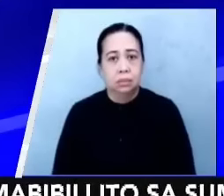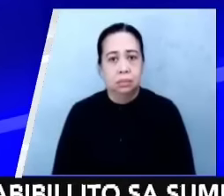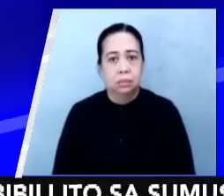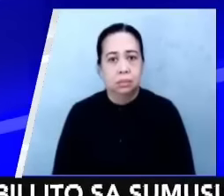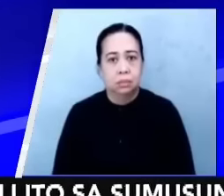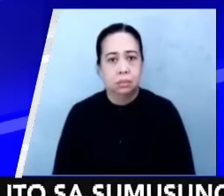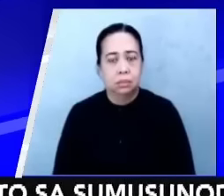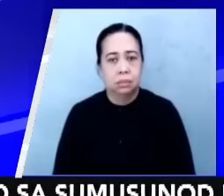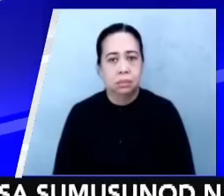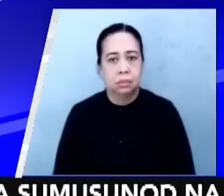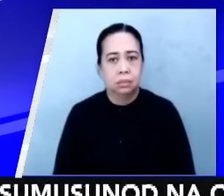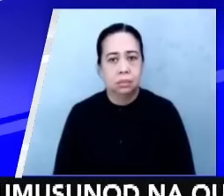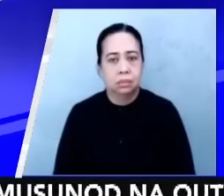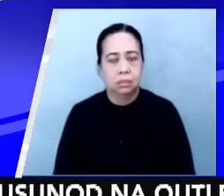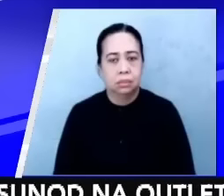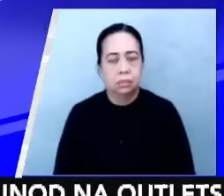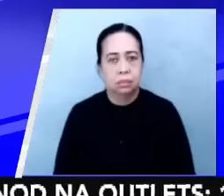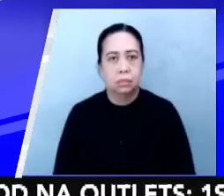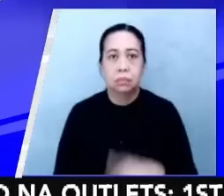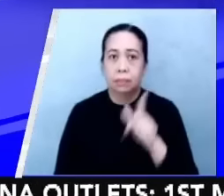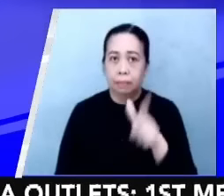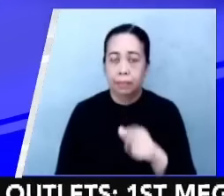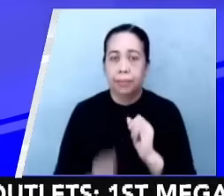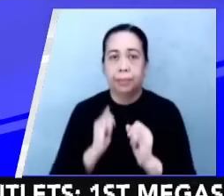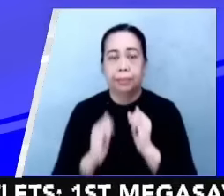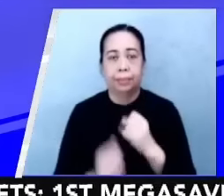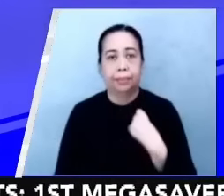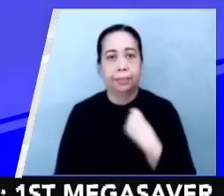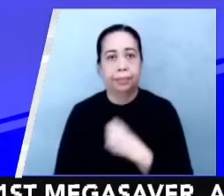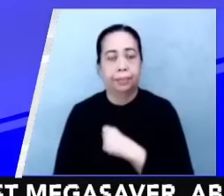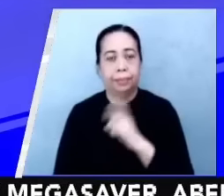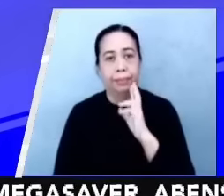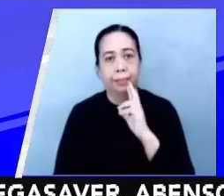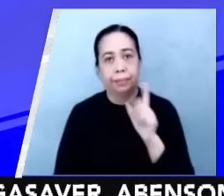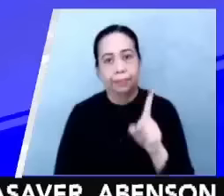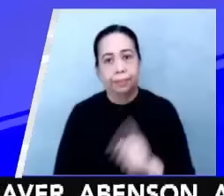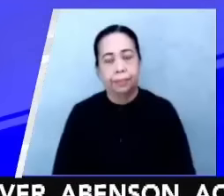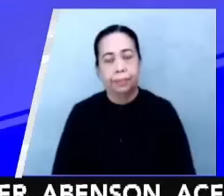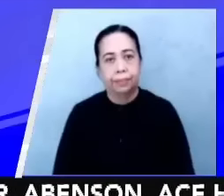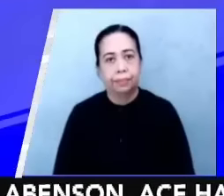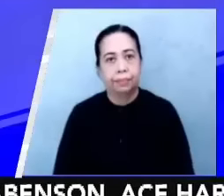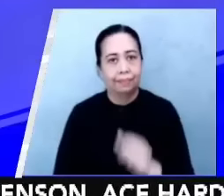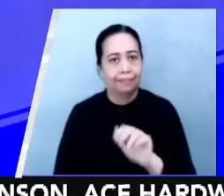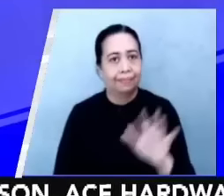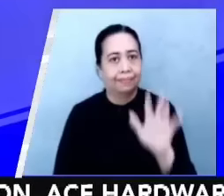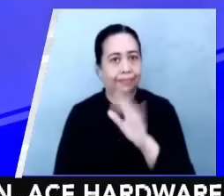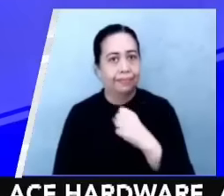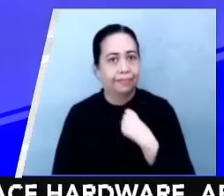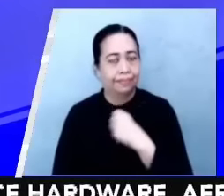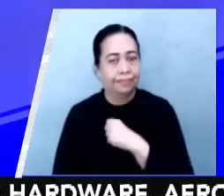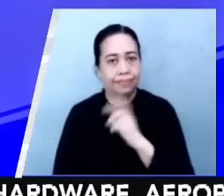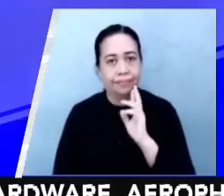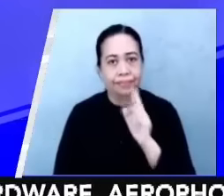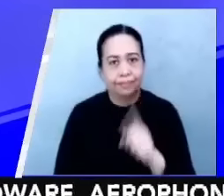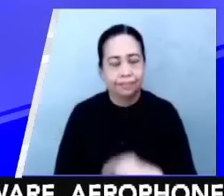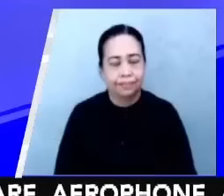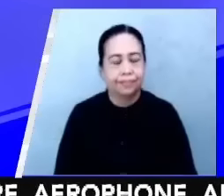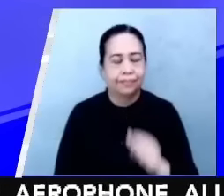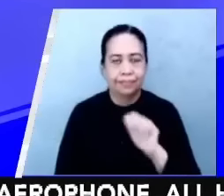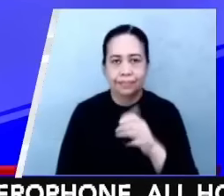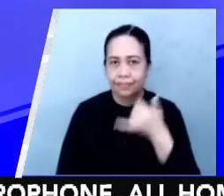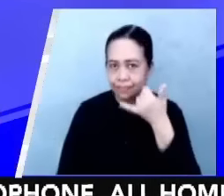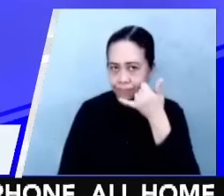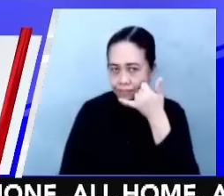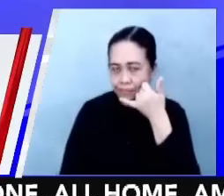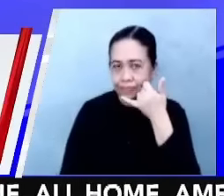k po nian mga panin po natin si Senador riz ont veros Magandang umaga po senadora Magandang umaga po Igan at sa